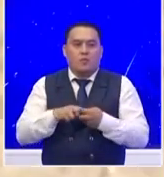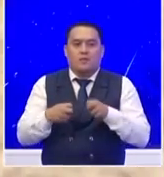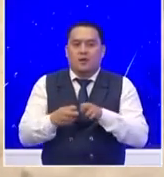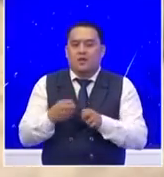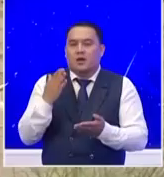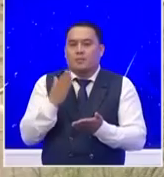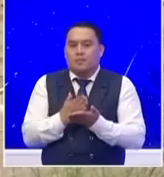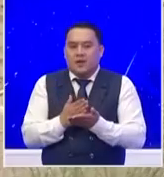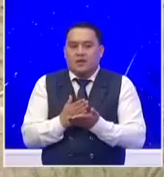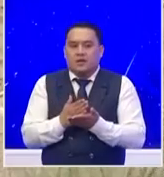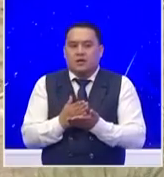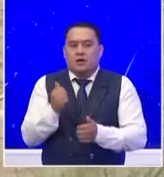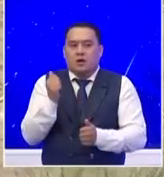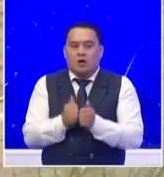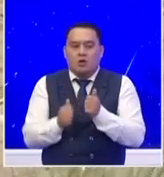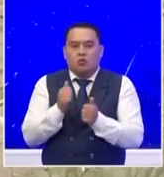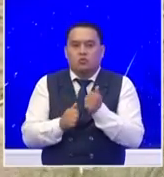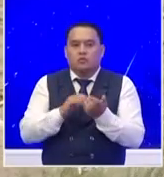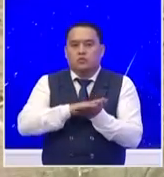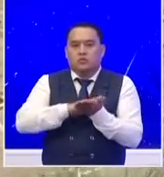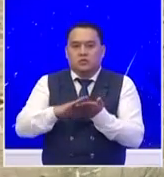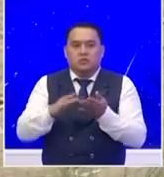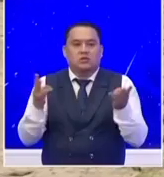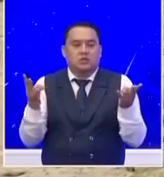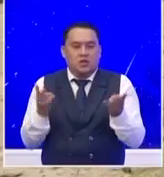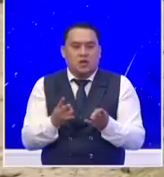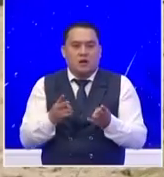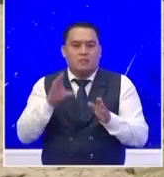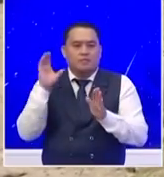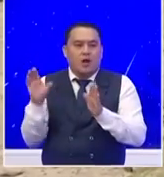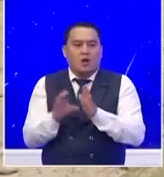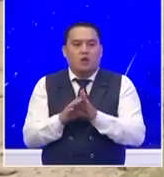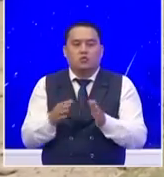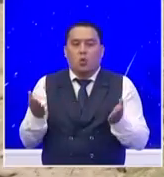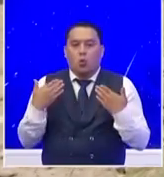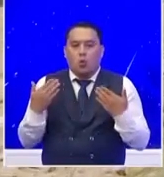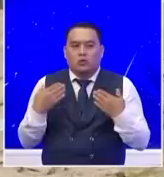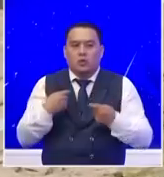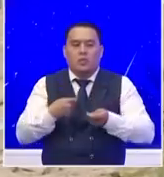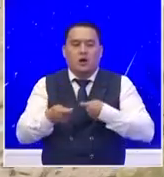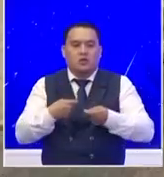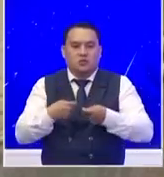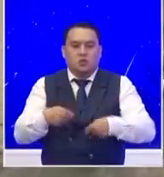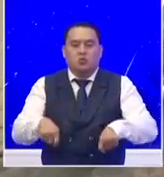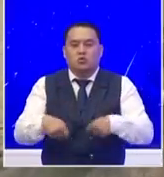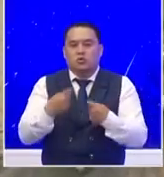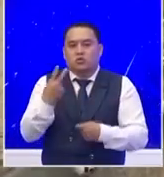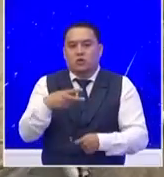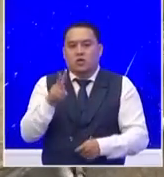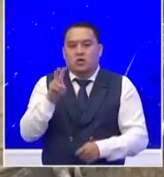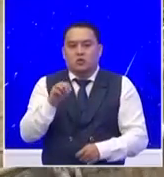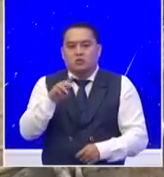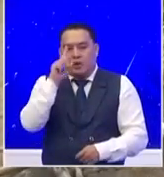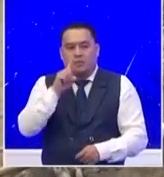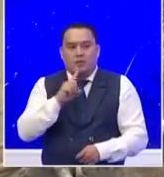бар. Яғни белдеуі күнделікті тазартылып отыруы керек. Тәртіпке бағынбаған демалыс орны басшыларына 20-дан 200